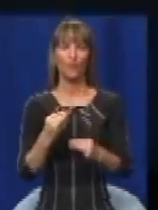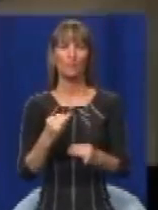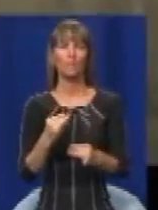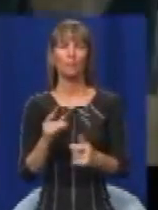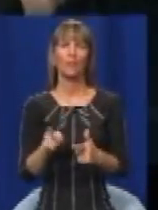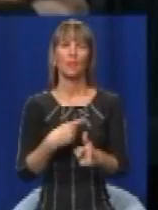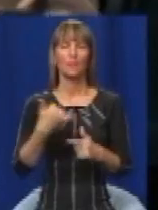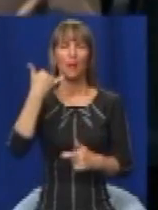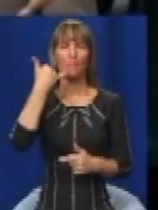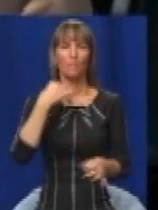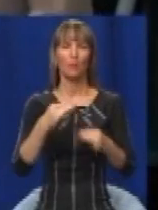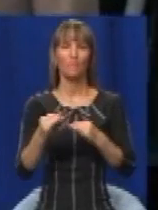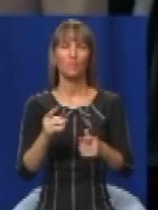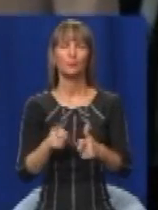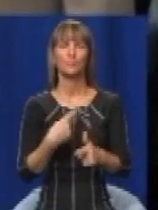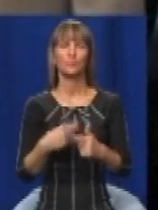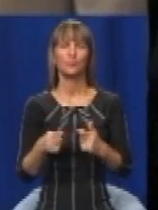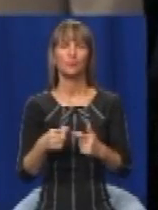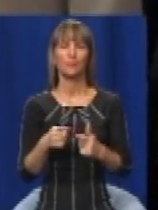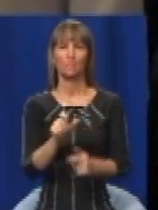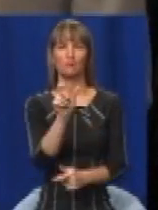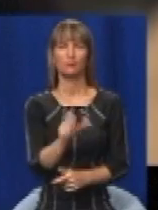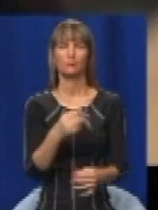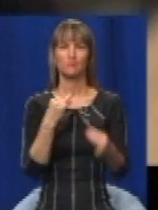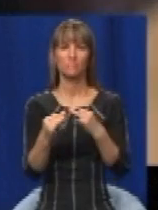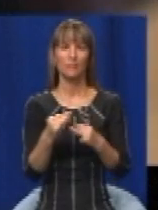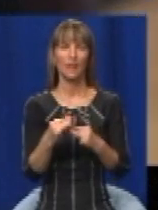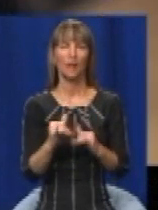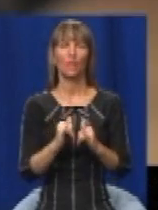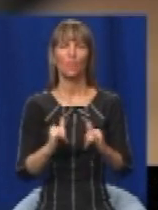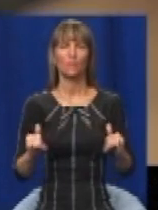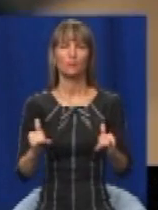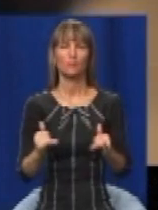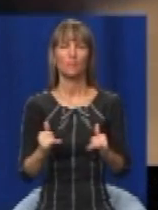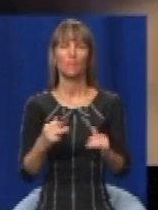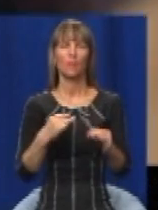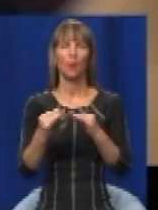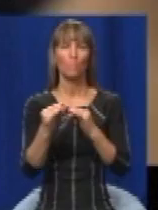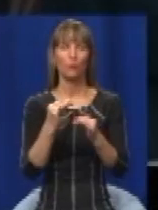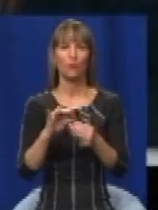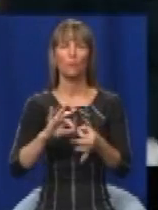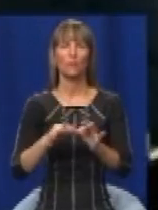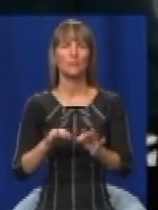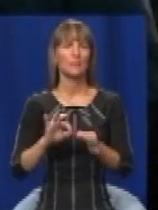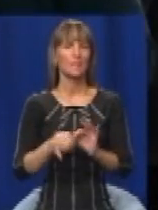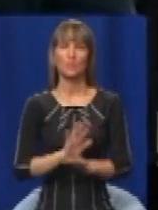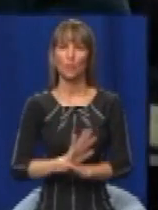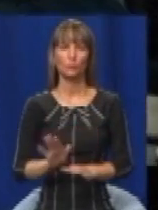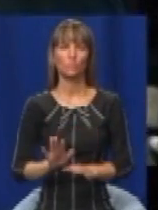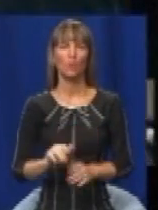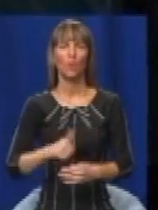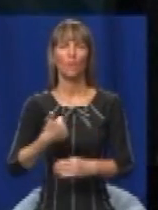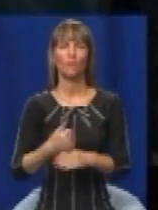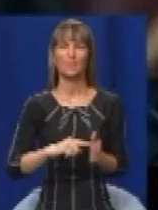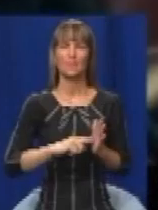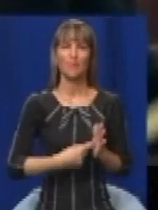будь-то телефонні переговори або безпосередній контакт з клієнтами. Розвиток комунікабельності – процес нескладний. Головне – поставити собі